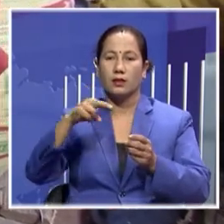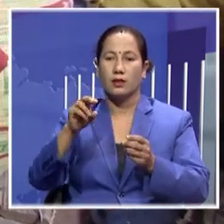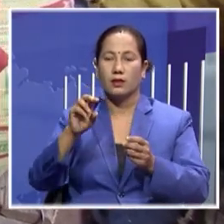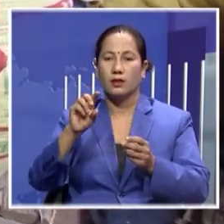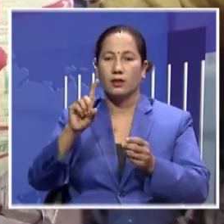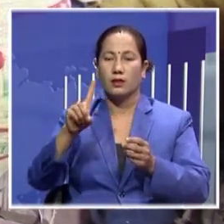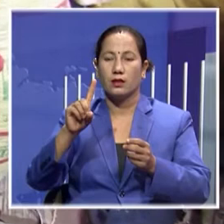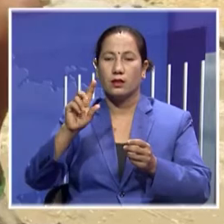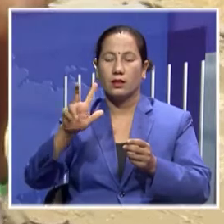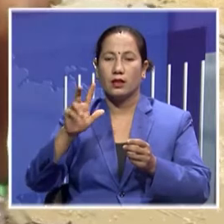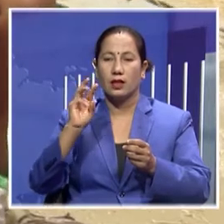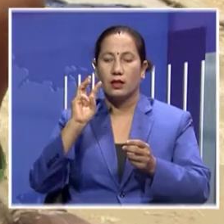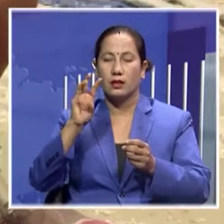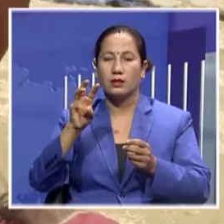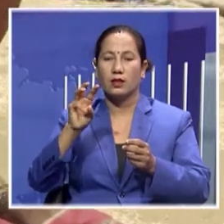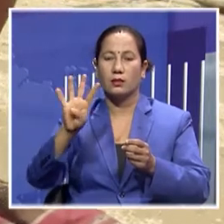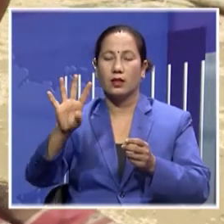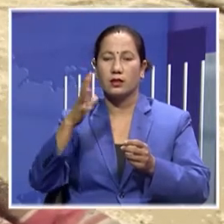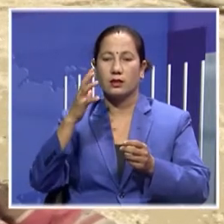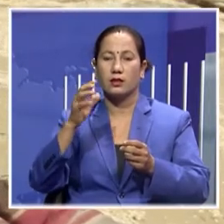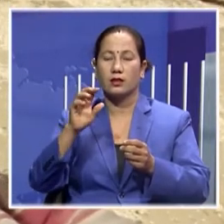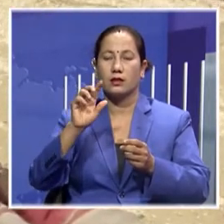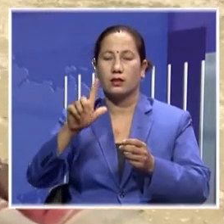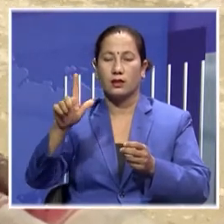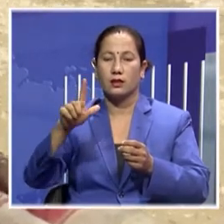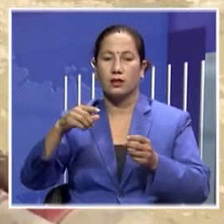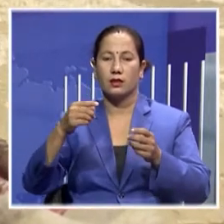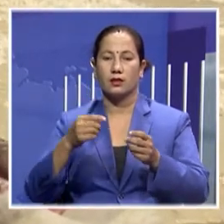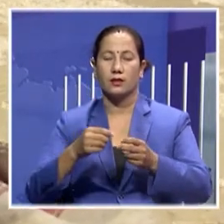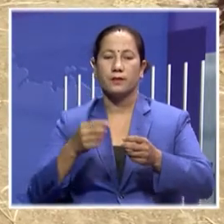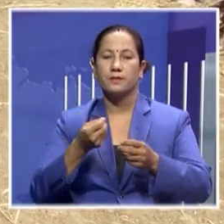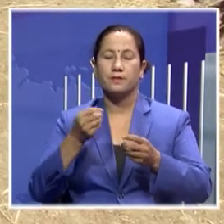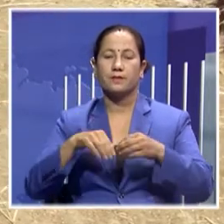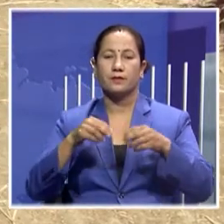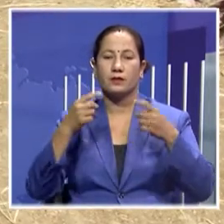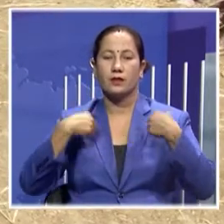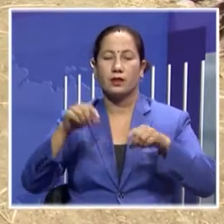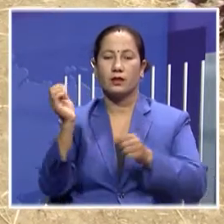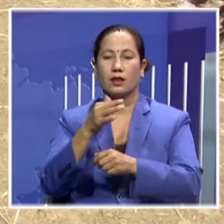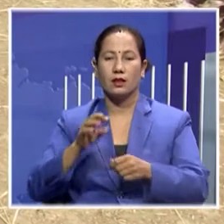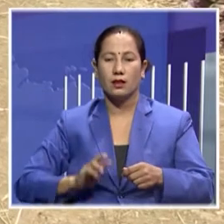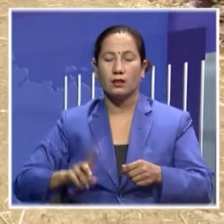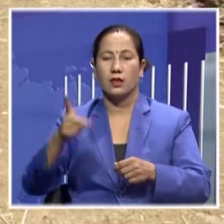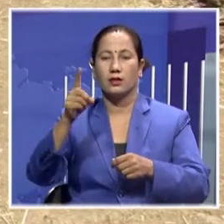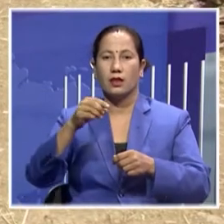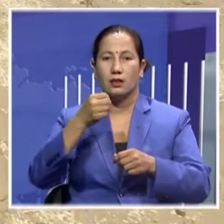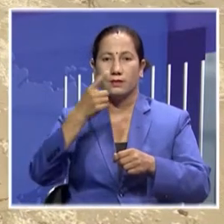18,577 बालबालिकामा सामान्य कुपोषण देखिएको स्वास्थ्य कार्यालय बाजुराले जनाएको छ। स्वास्थ्य कार्यालयले गत वर्ष